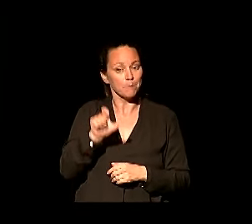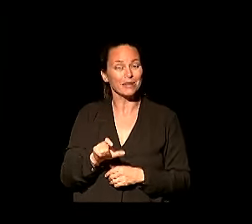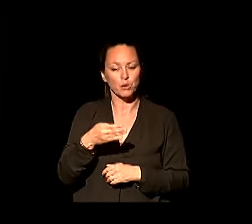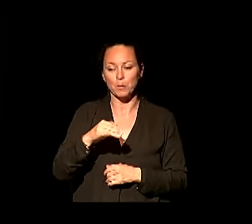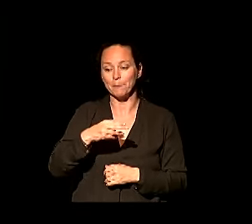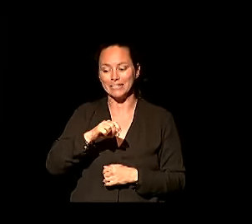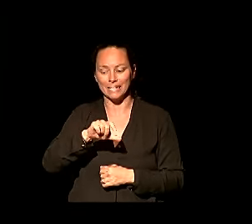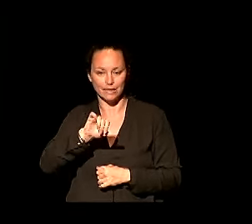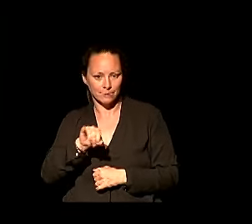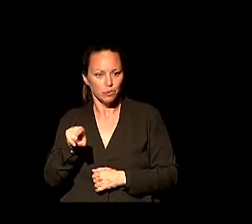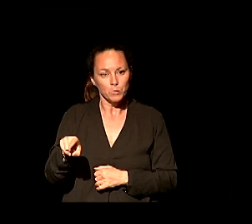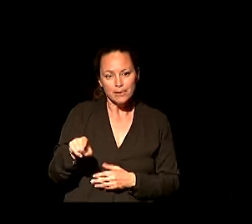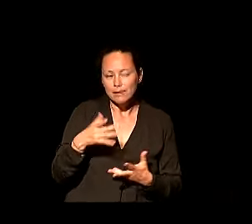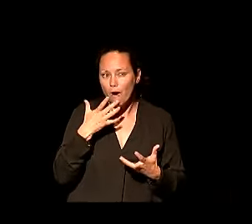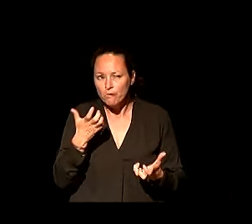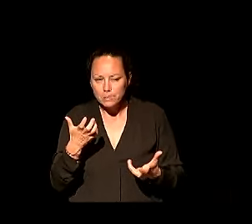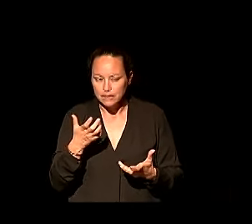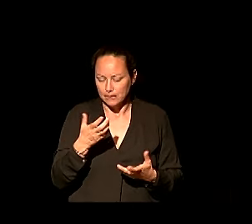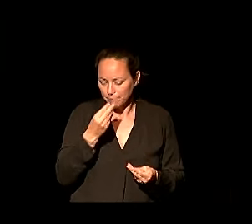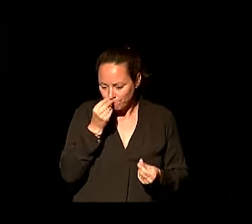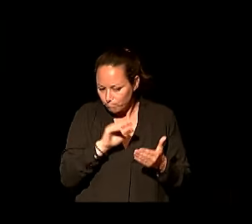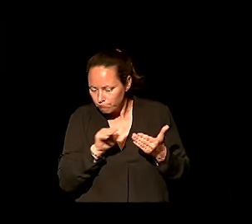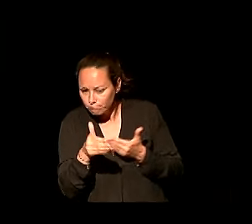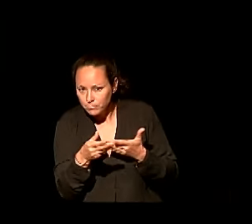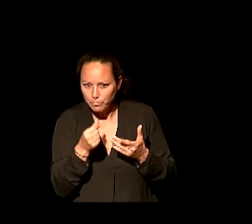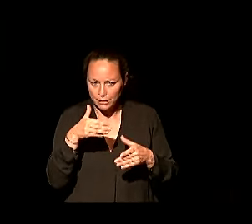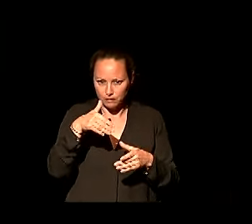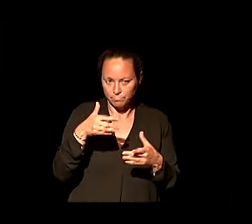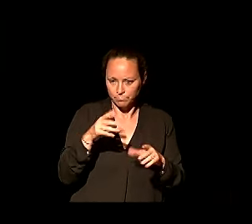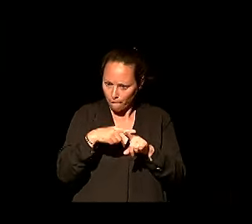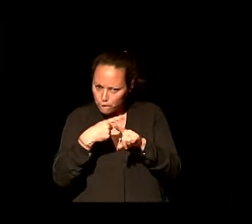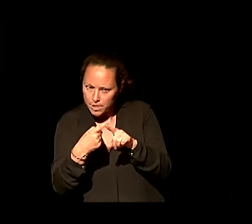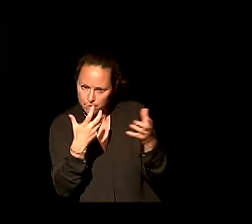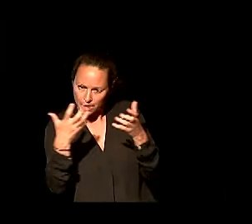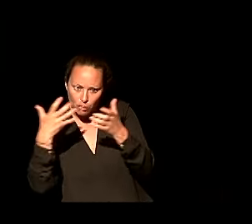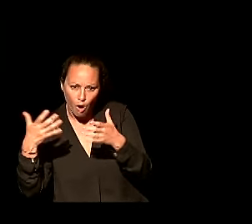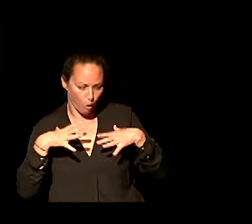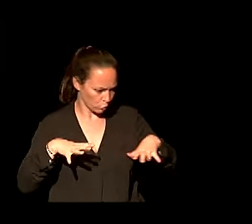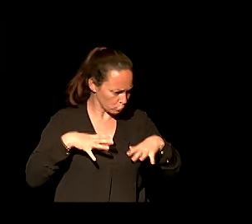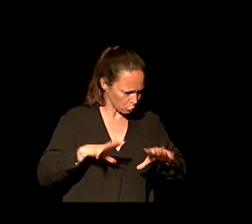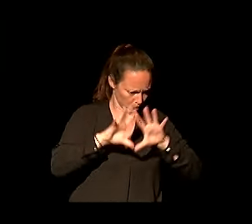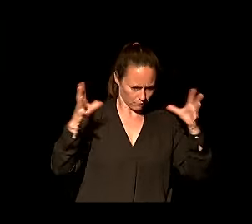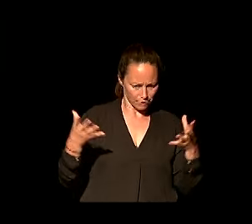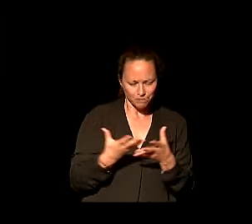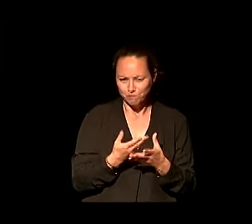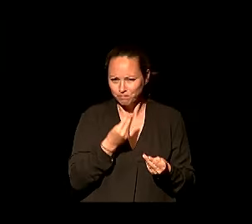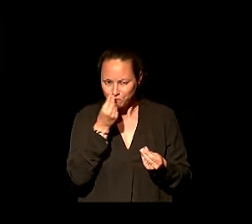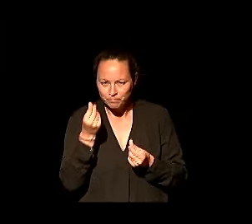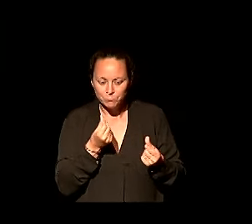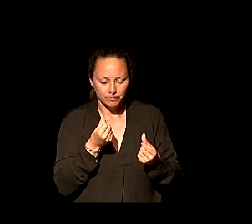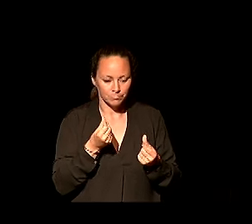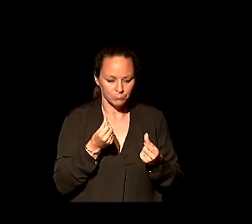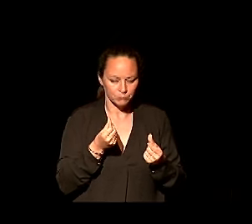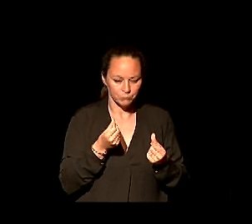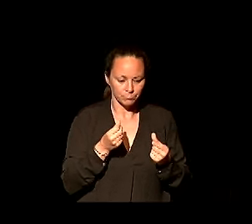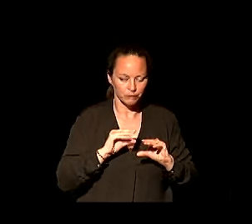semble avoir en tête, en tout cas on retrouve et dans la composition et dans l'usage des costumes, la leçon de